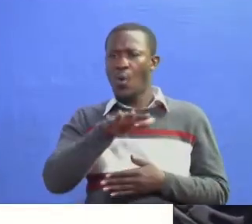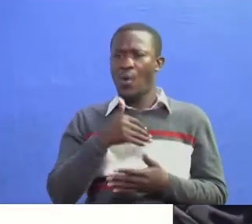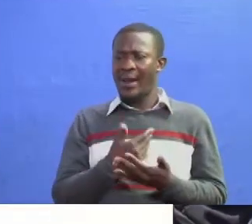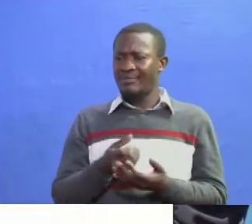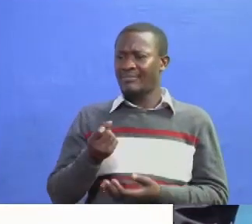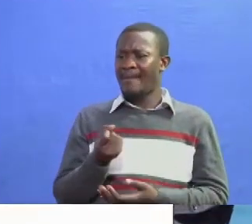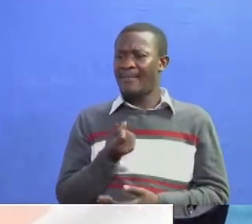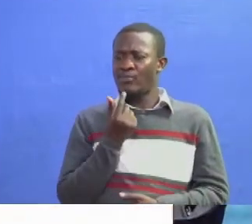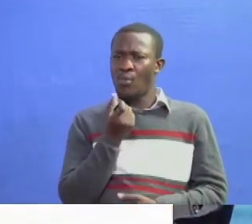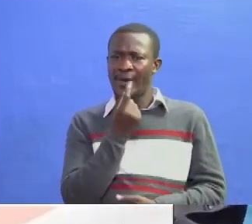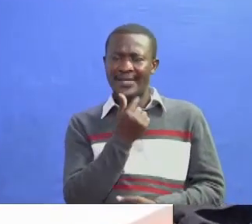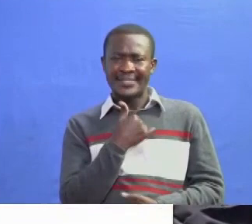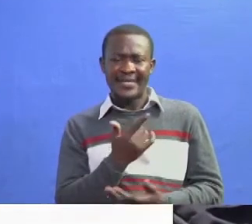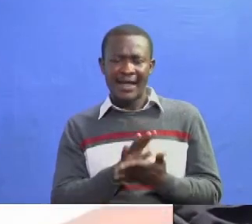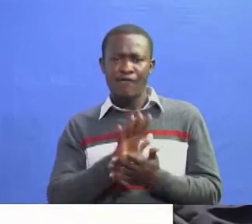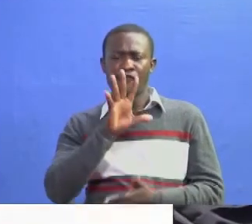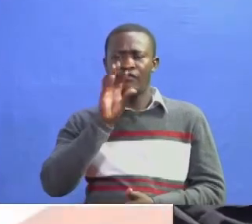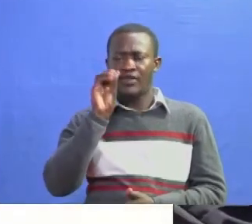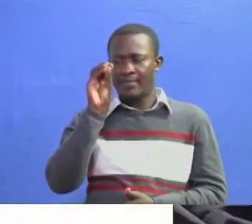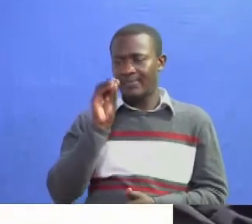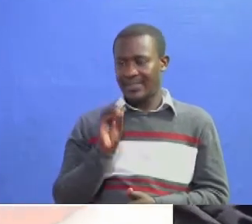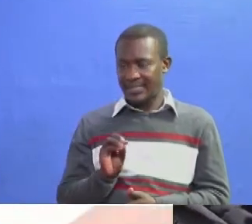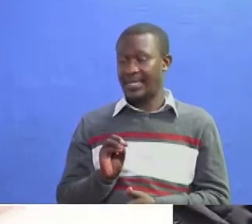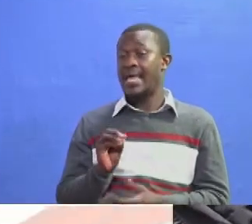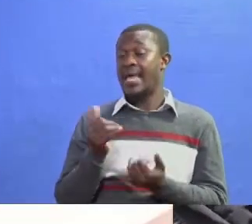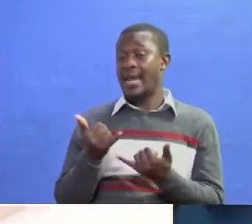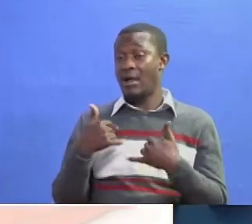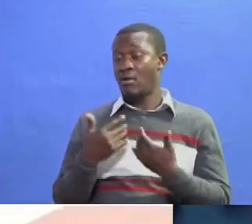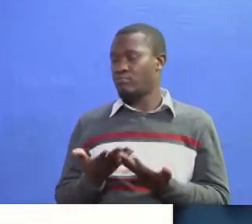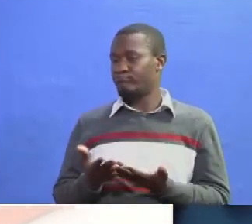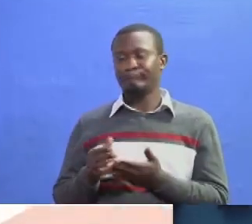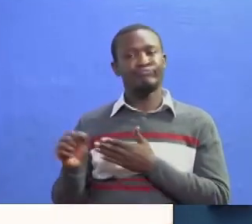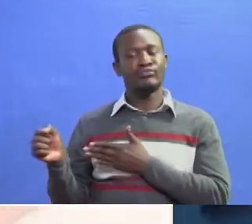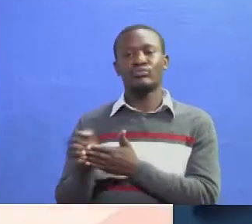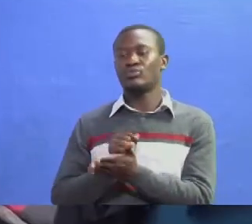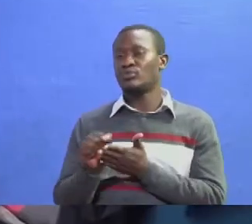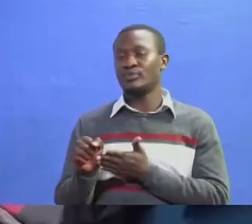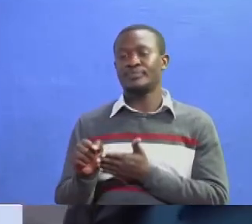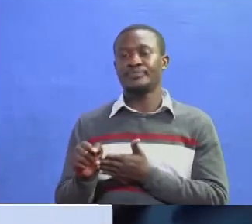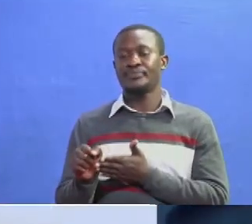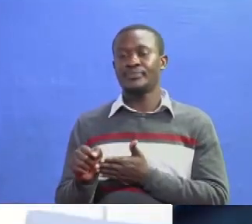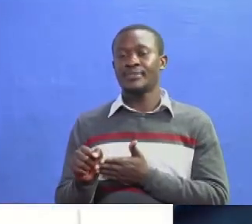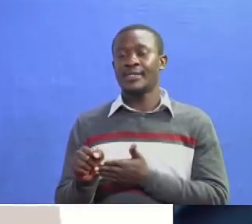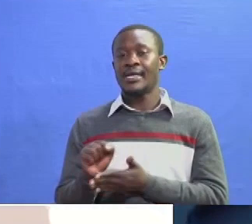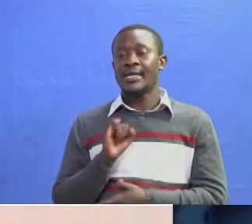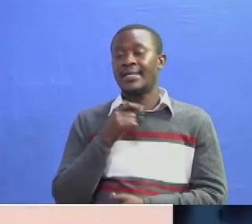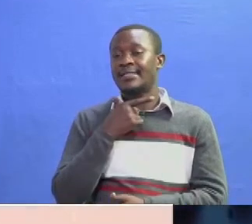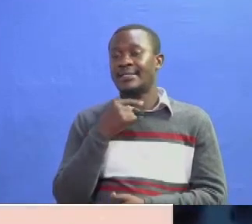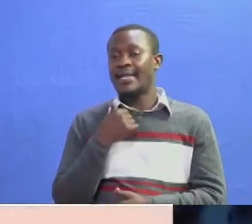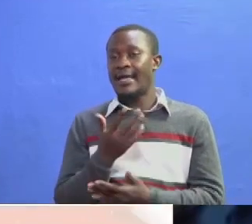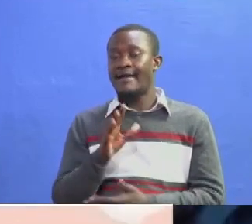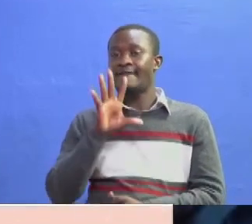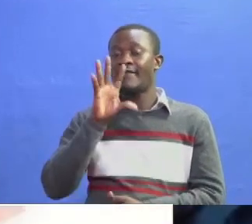tumepanda karibu50% ya skim Sasa hii imebebwa has ni Kama